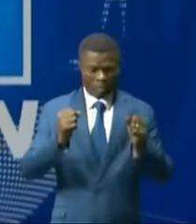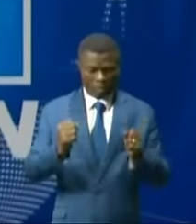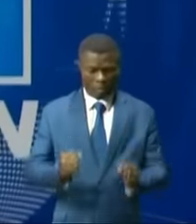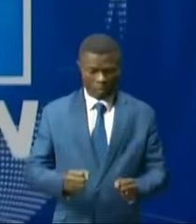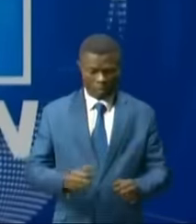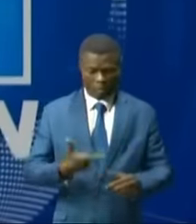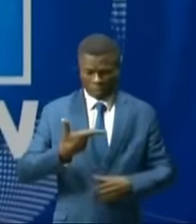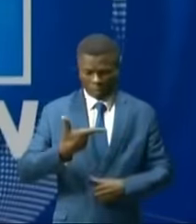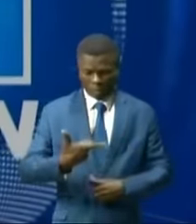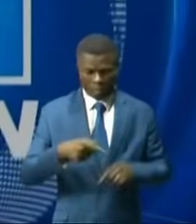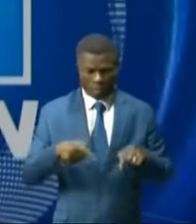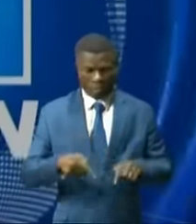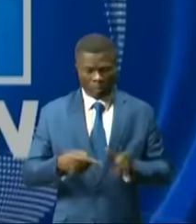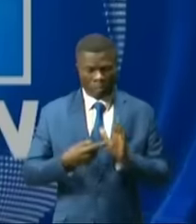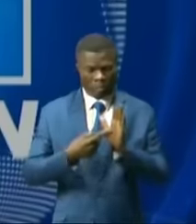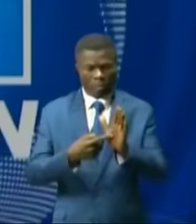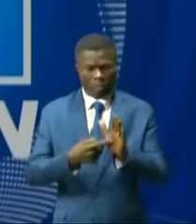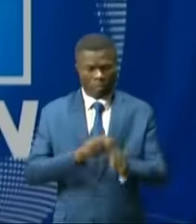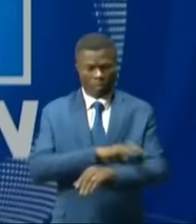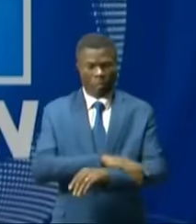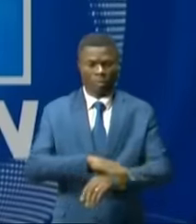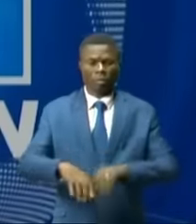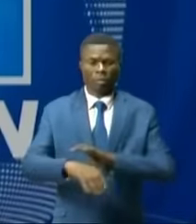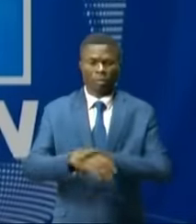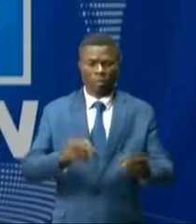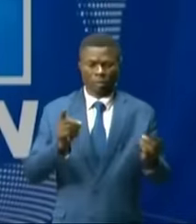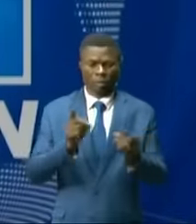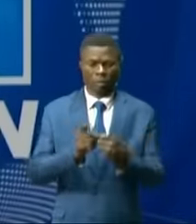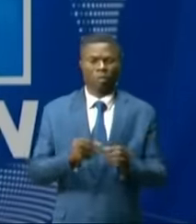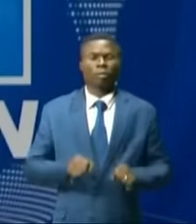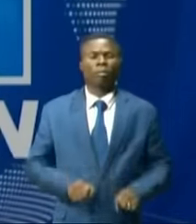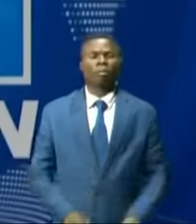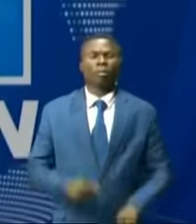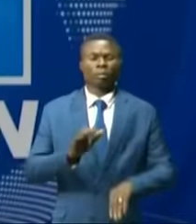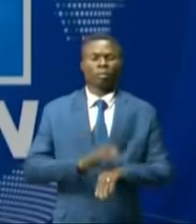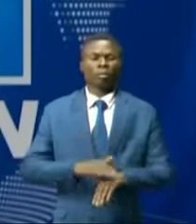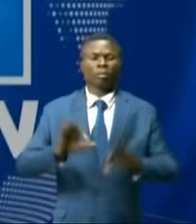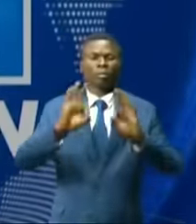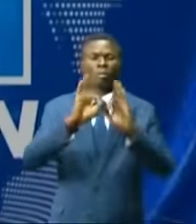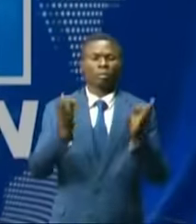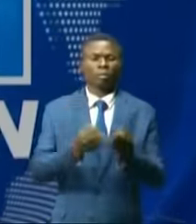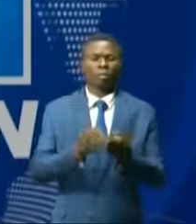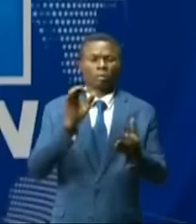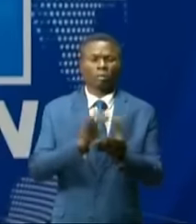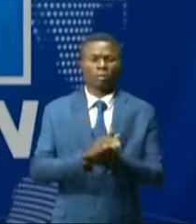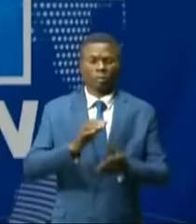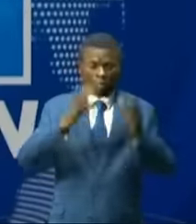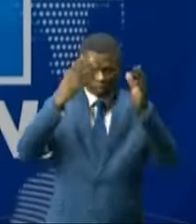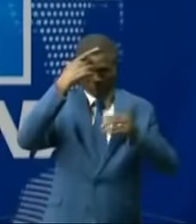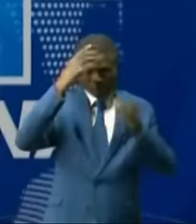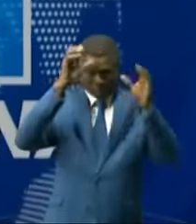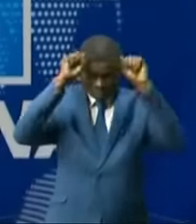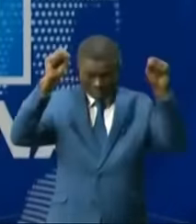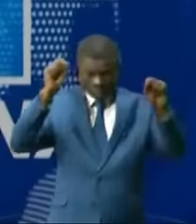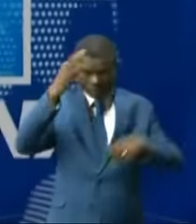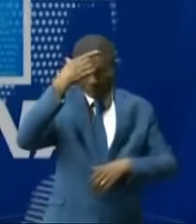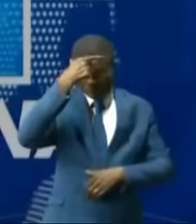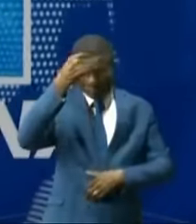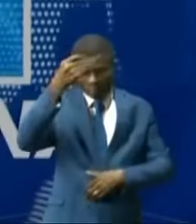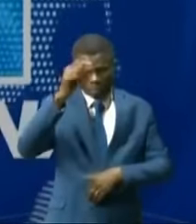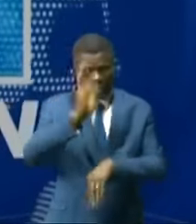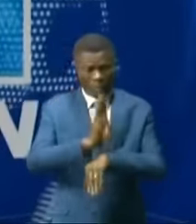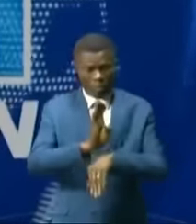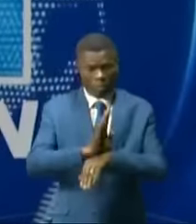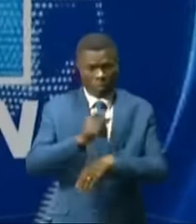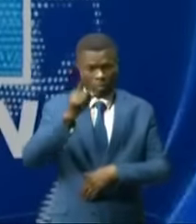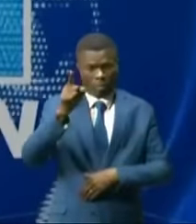mardi matin pour exprimer sa compassion face au deuil qui frappe la famille de la première dame Antoinette Sassou, première